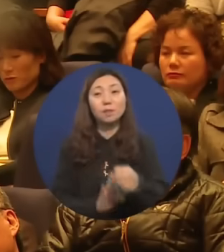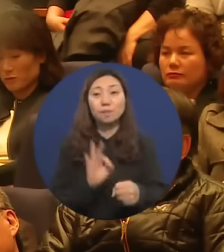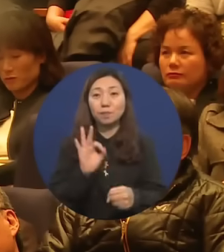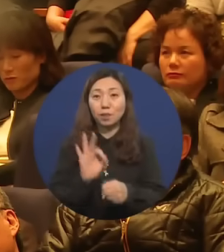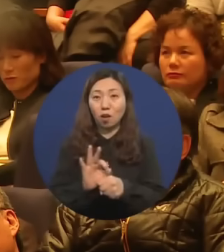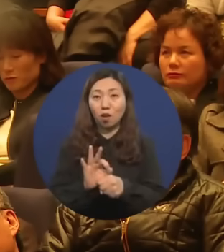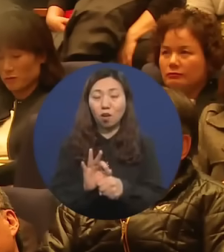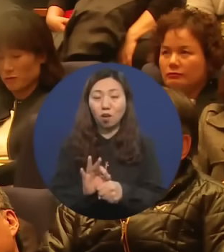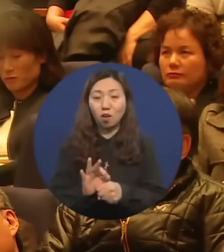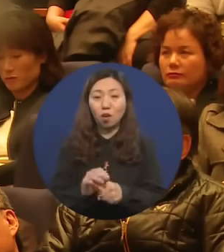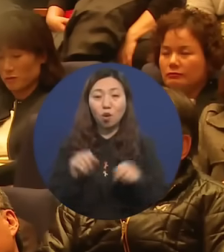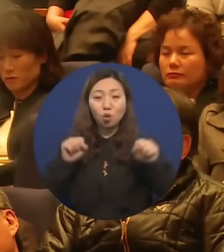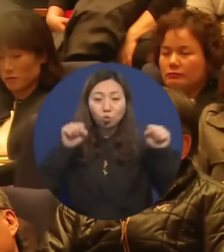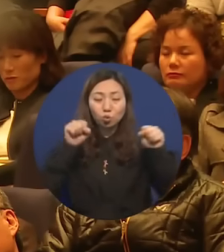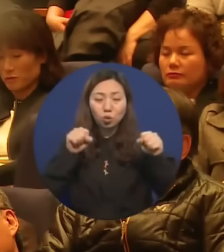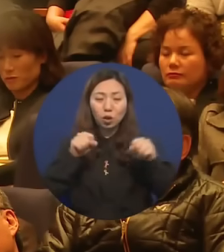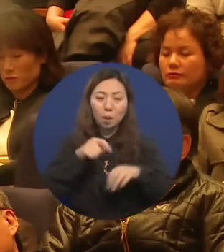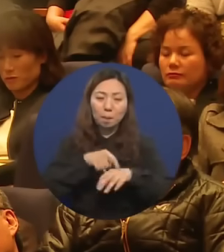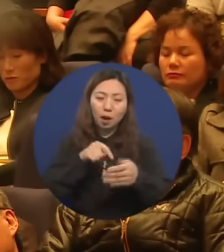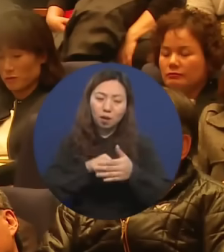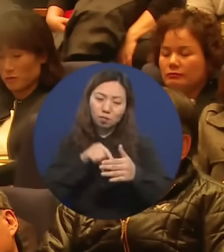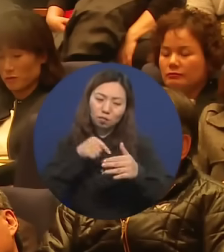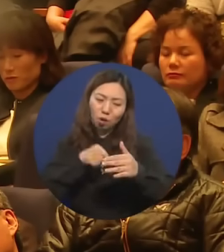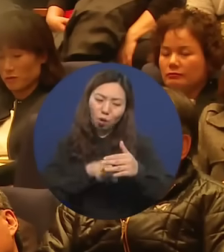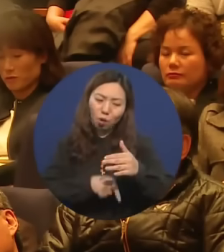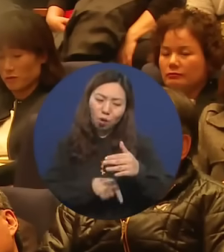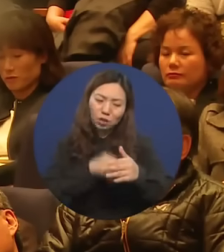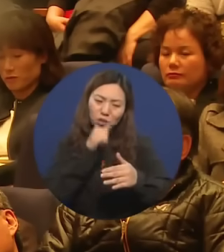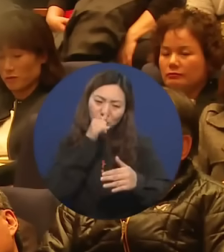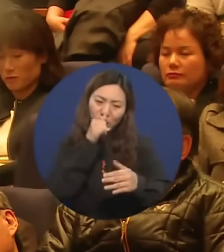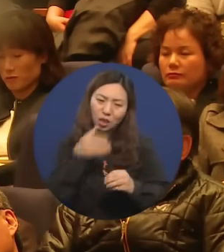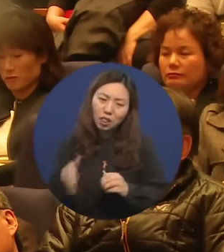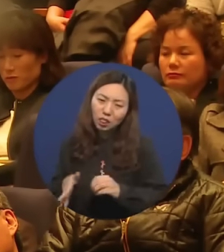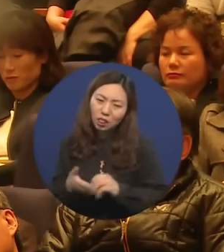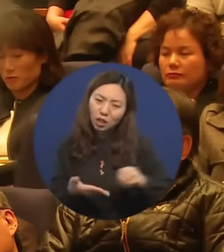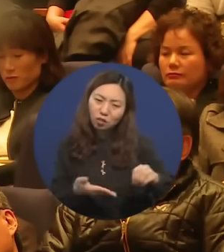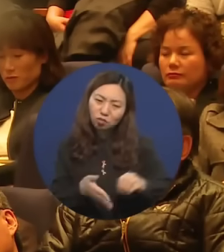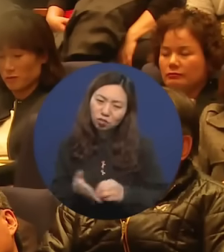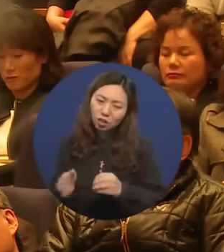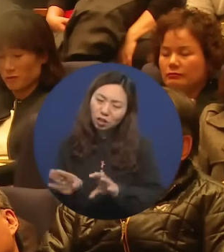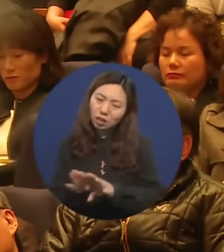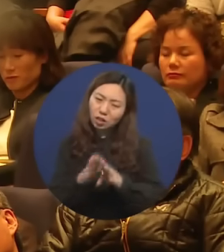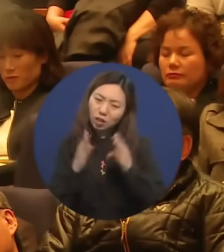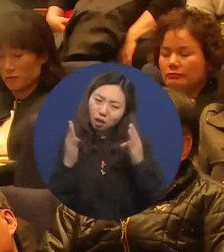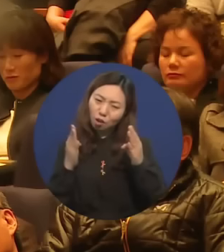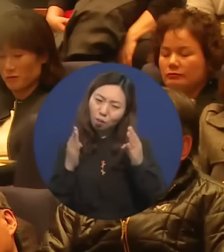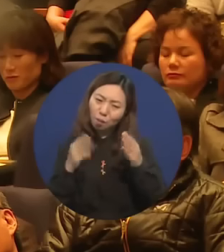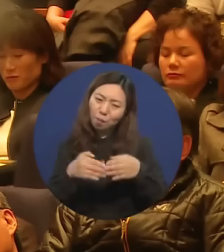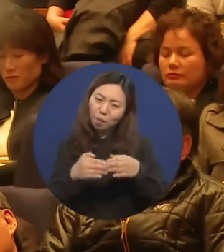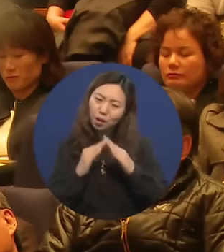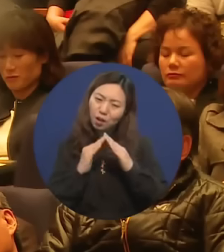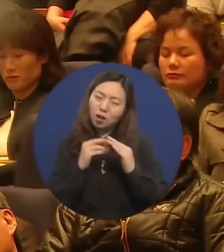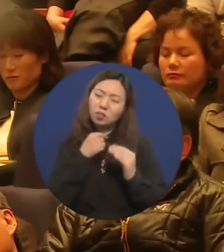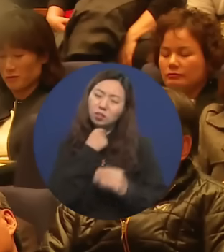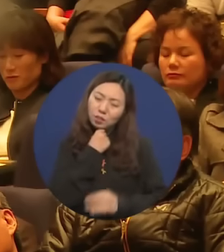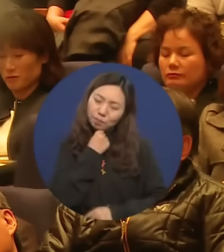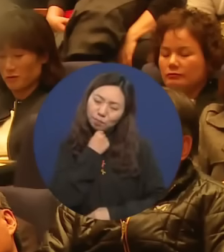하다 보니 마음 한구석에 탁구장을 한번 개입해볼까 하고 싶은 생각이